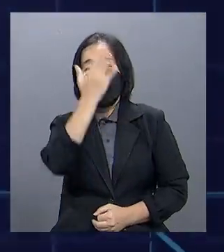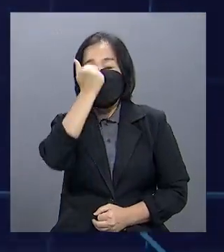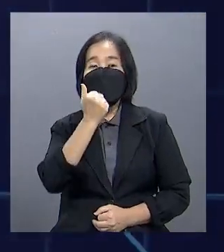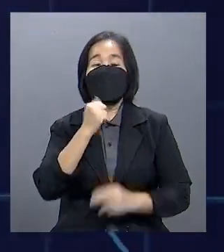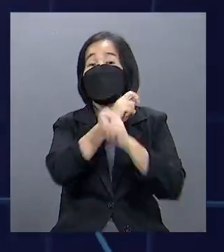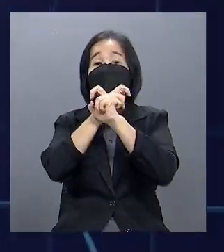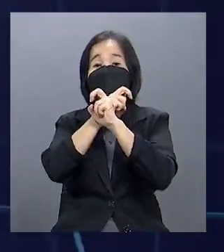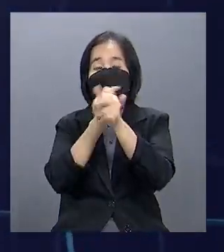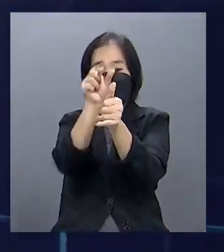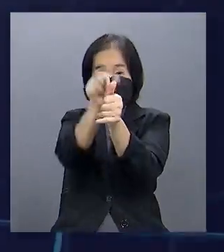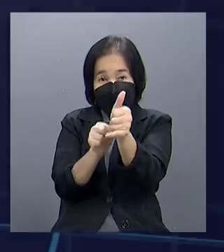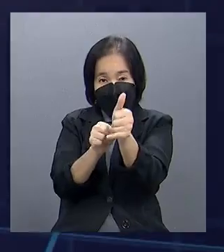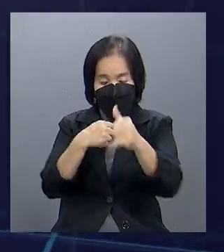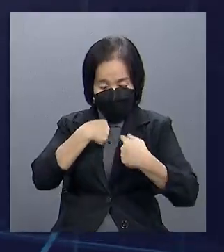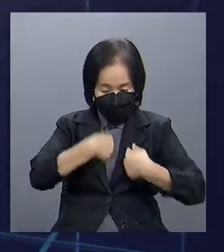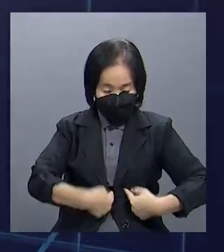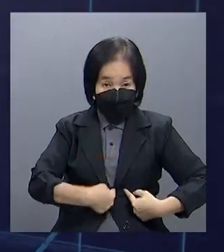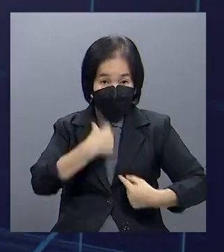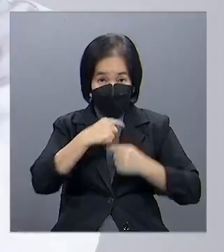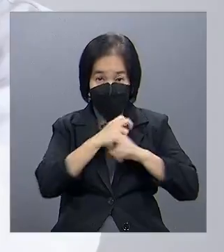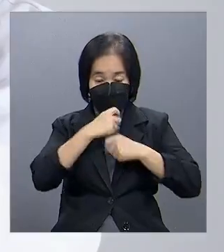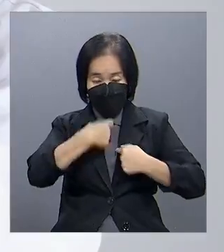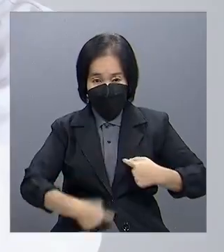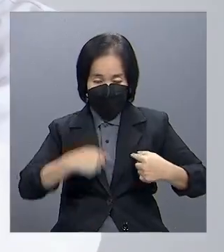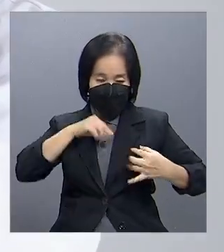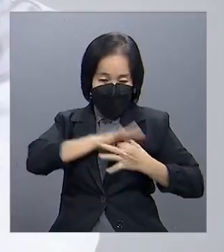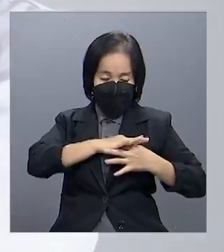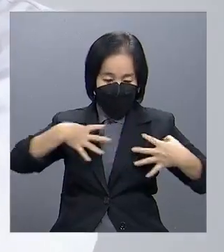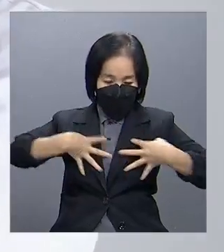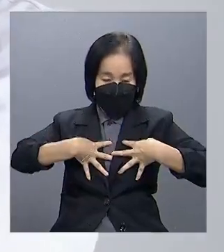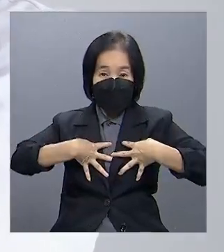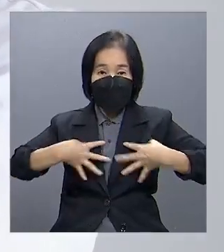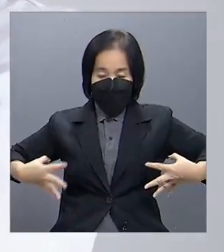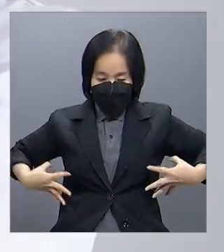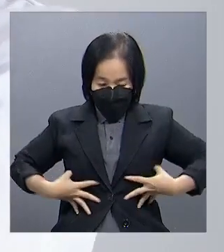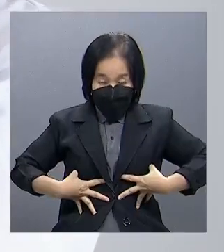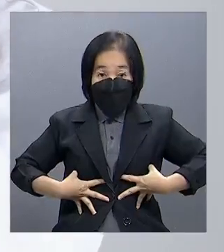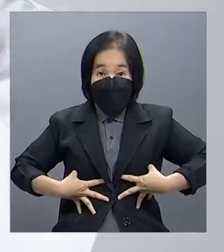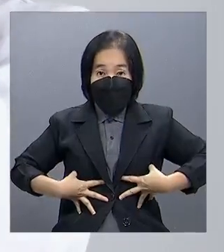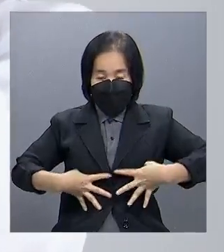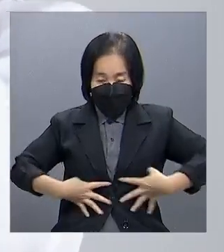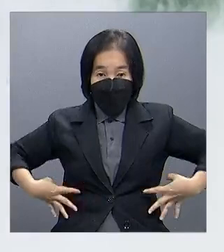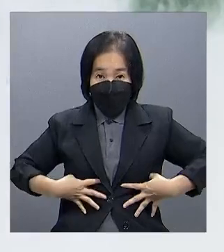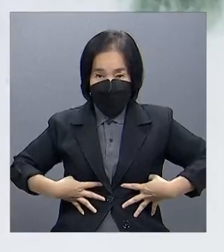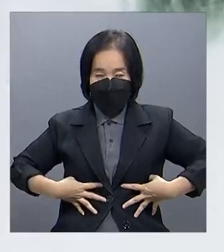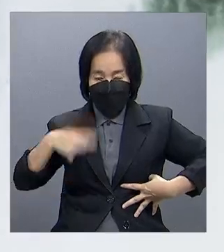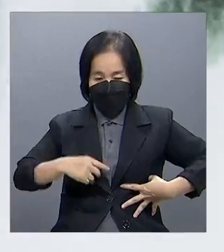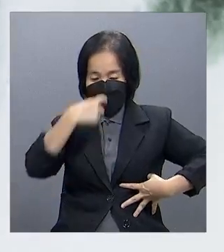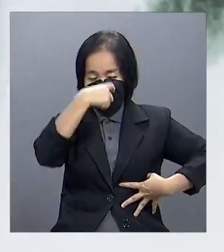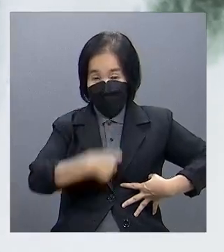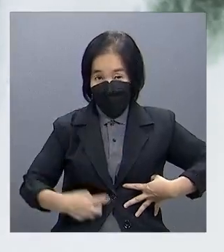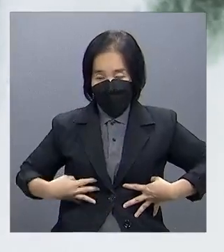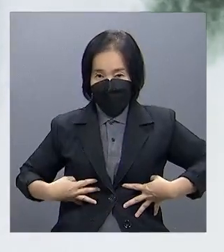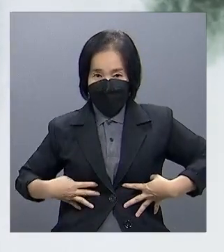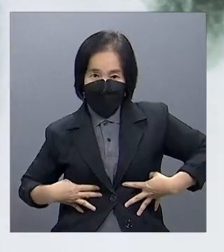กระดูกทรงอกนะคะหรือที่เรียกง่ายๆว่าคือกระดูกซี่โครงเมื่อกระดูกสันหลังเนี่ยมีการเอียงนะคะแล้วก็มีการบิดหมุนจะทำให้โครงสร้